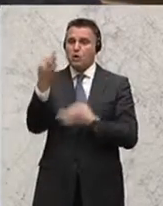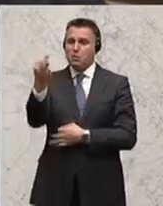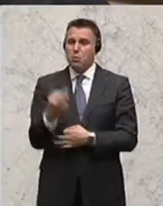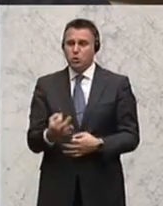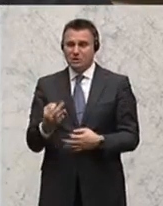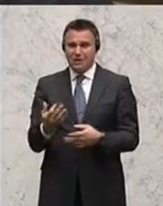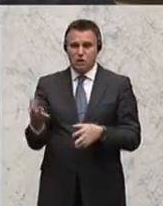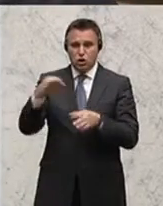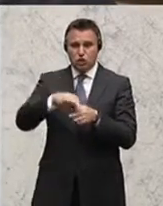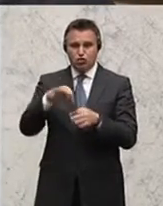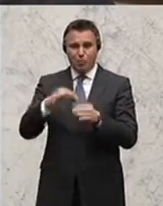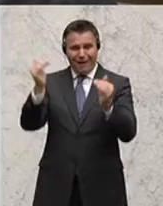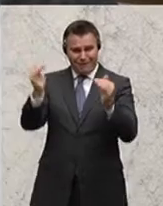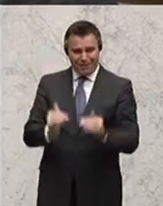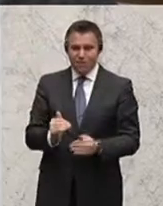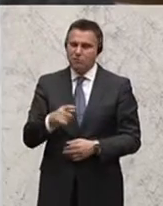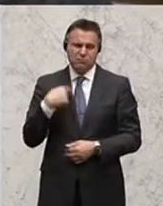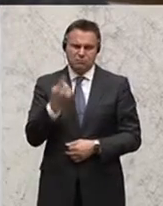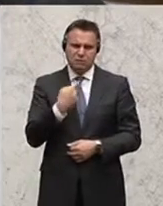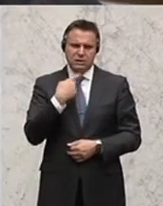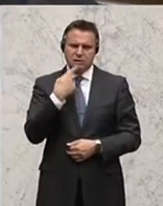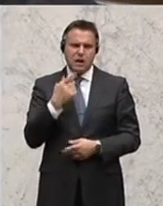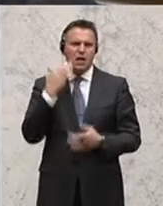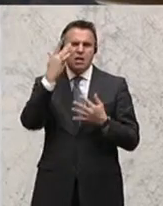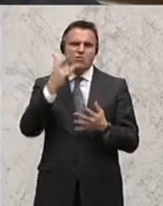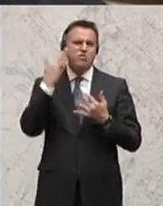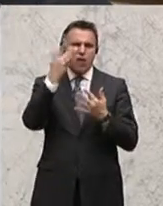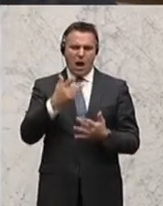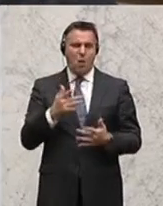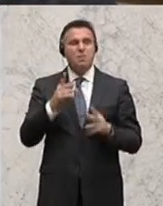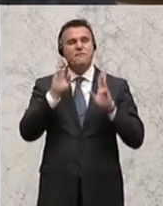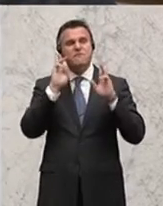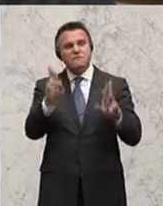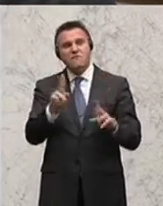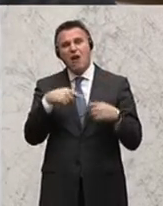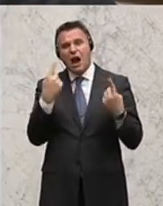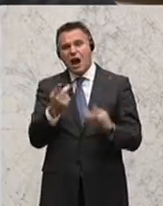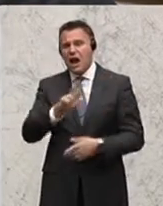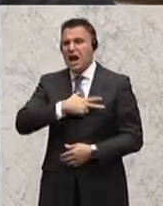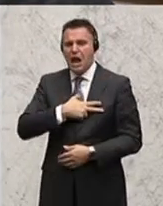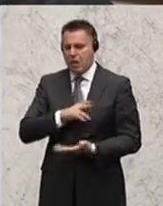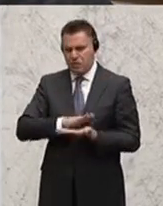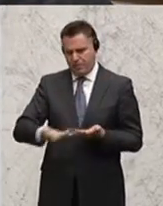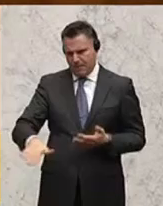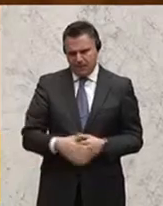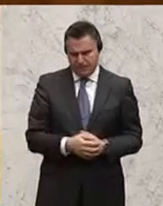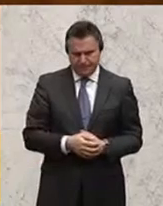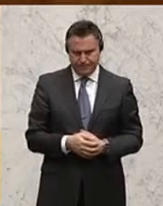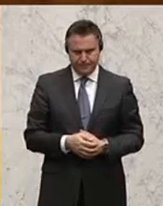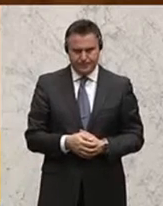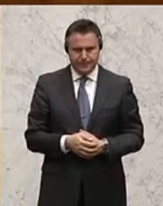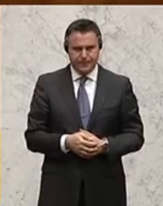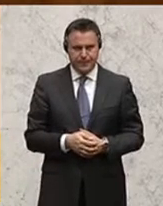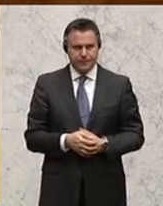das werten wir als Träumereien, die es so in der Realität wahrscheinlich nicht geben wird. Aber